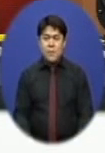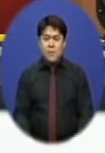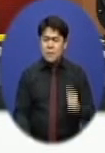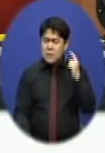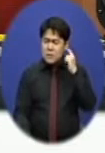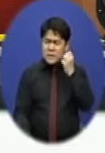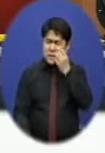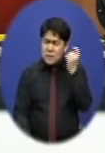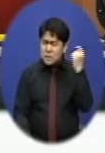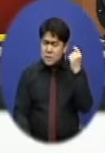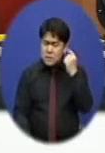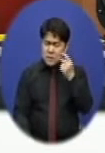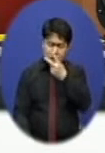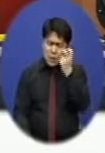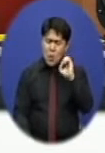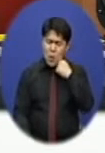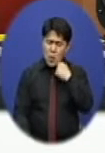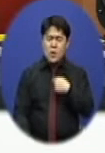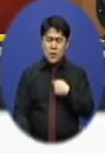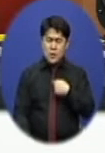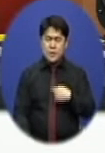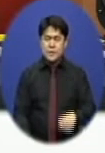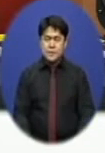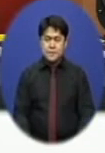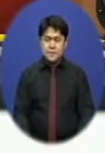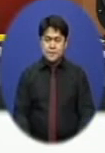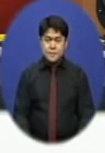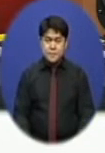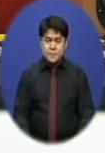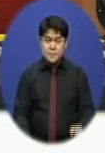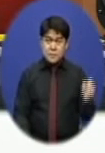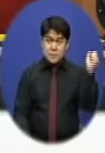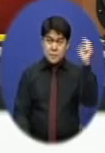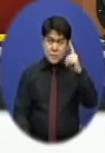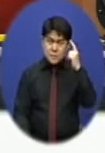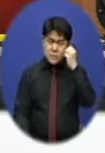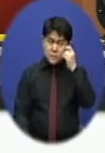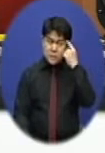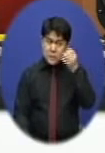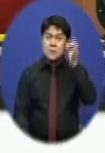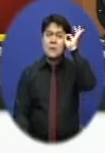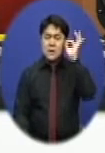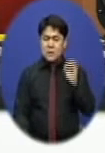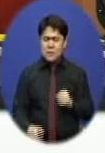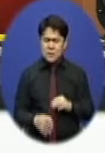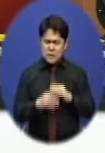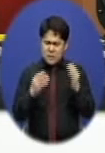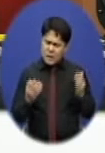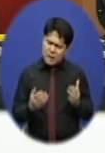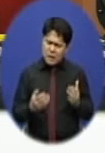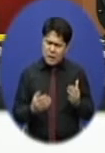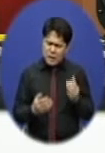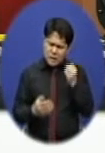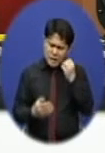들리고 아. 잠이 안 오고. 아. 그러니까 헛생각이 나고 아. 막 모든 게 잘 것 같고 막 그런 사람